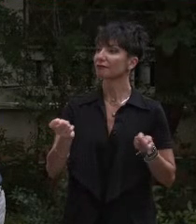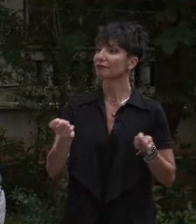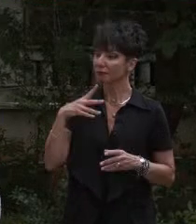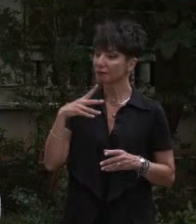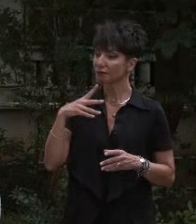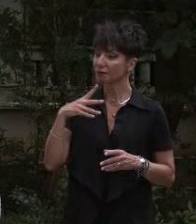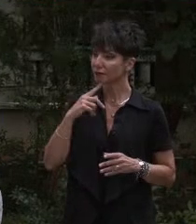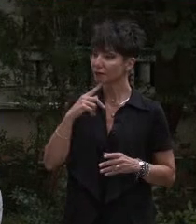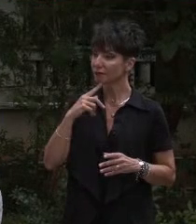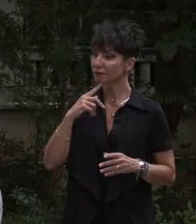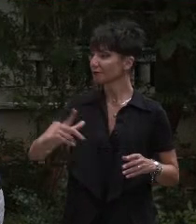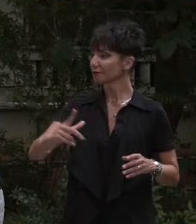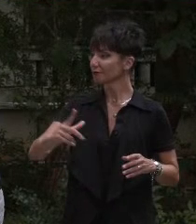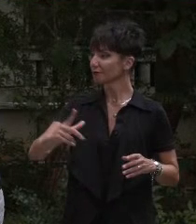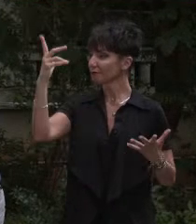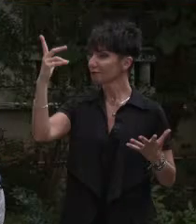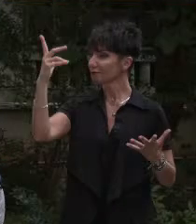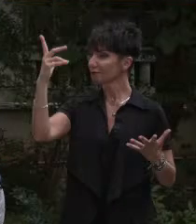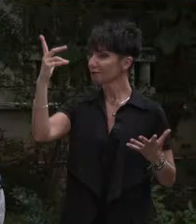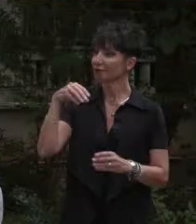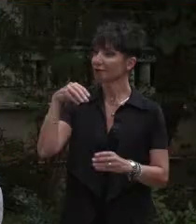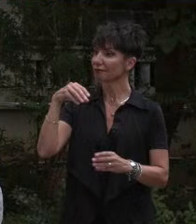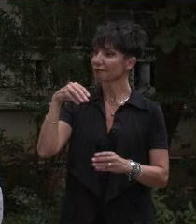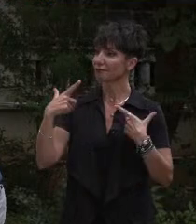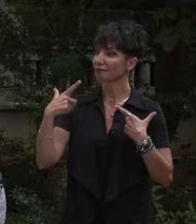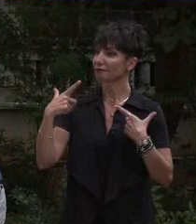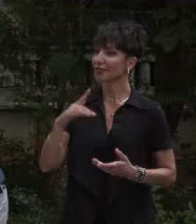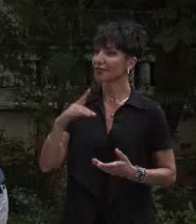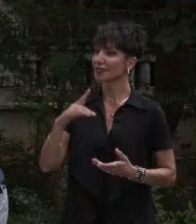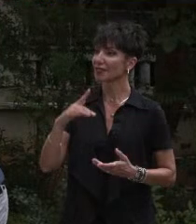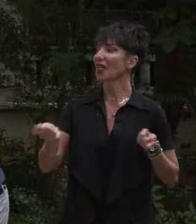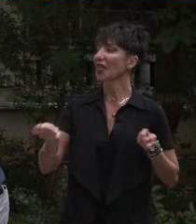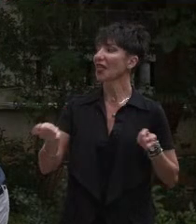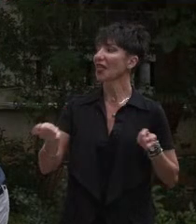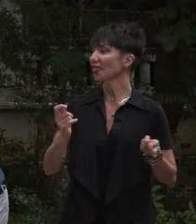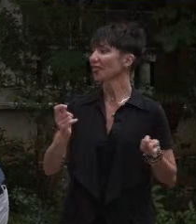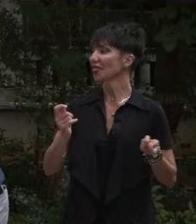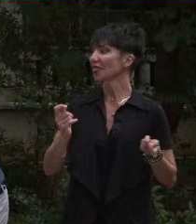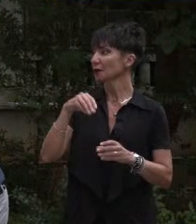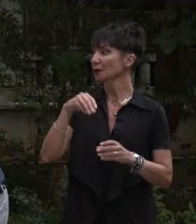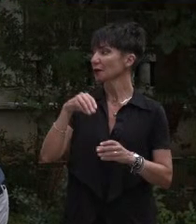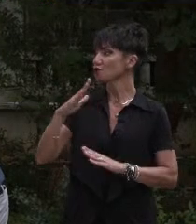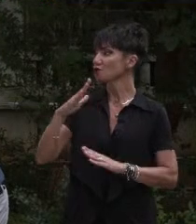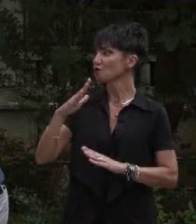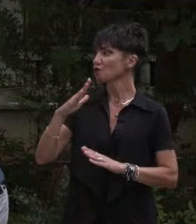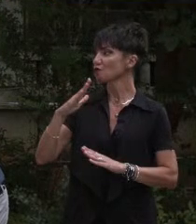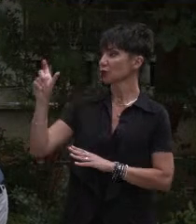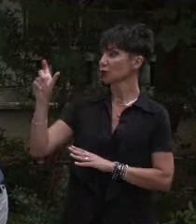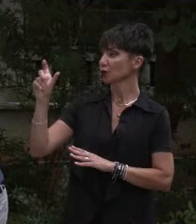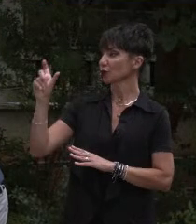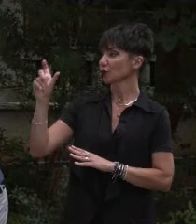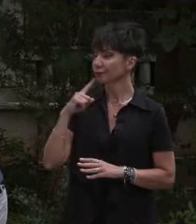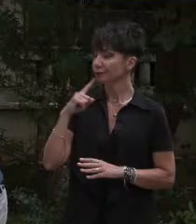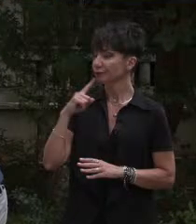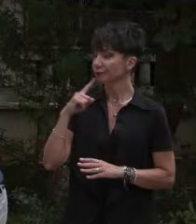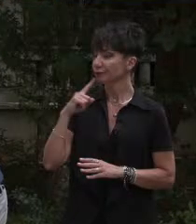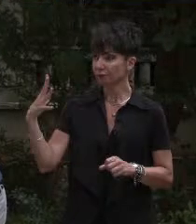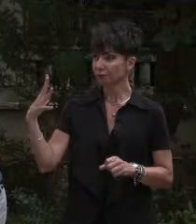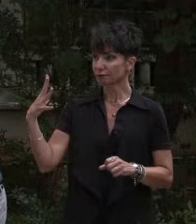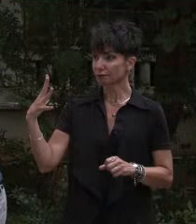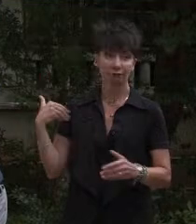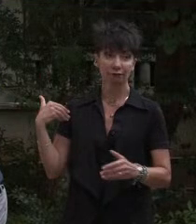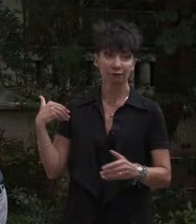Είμαι υπερήφανη που είμαι μέλος αυτής της κεντρικής διοίκησης με πρόεδρο εσάς. Έχετε καταφέρει